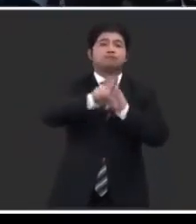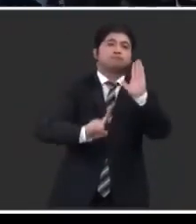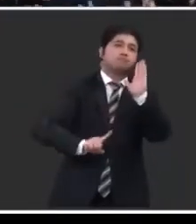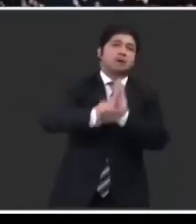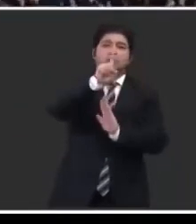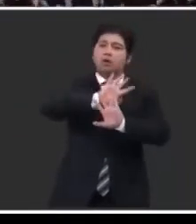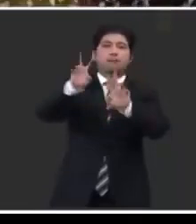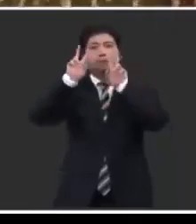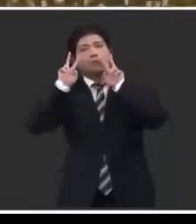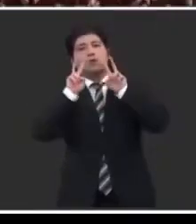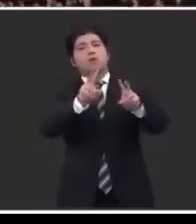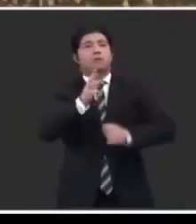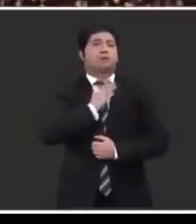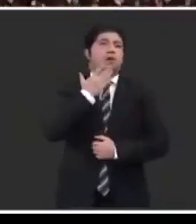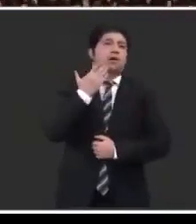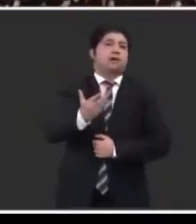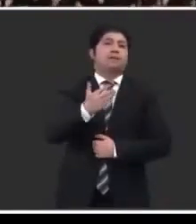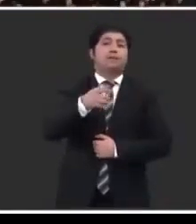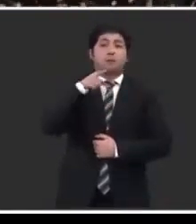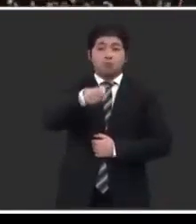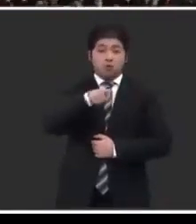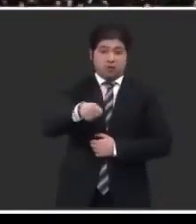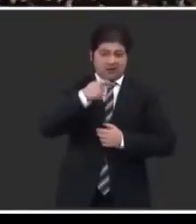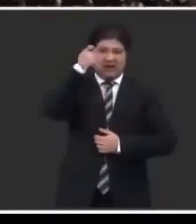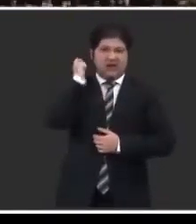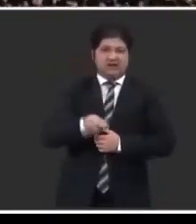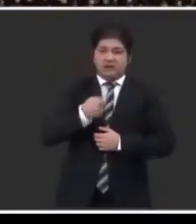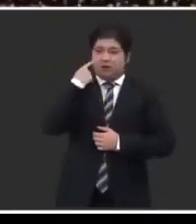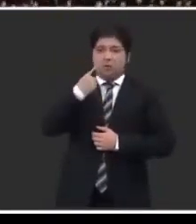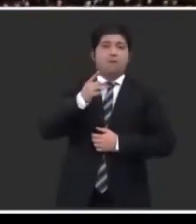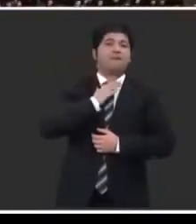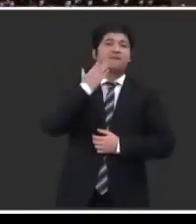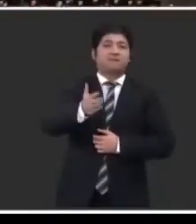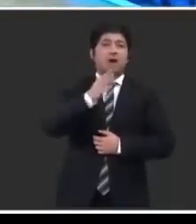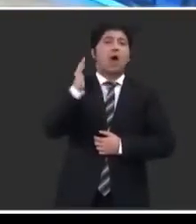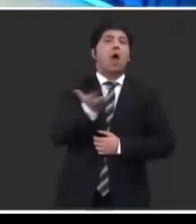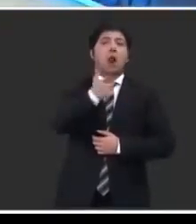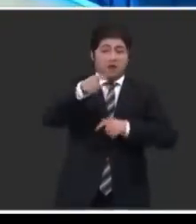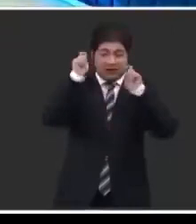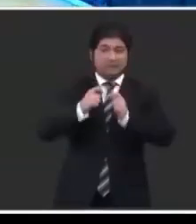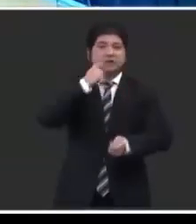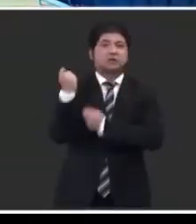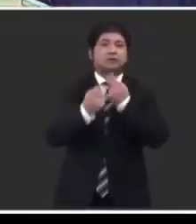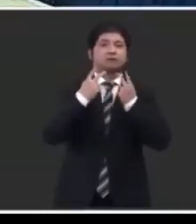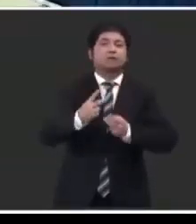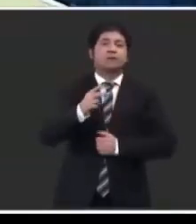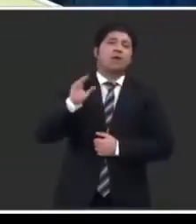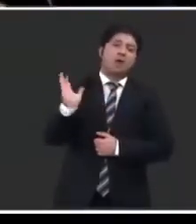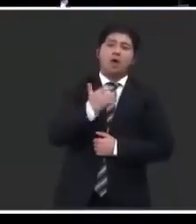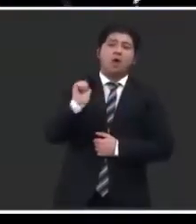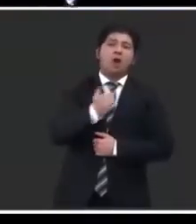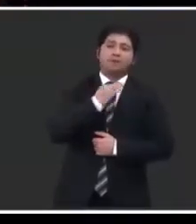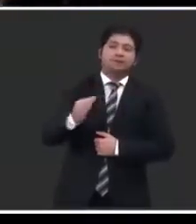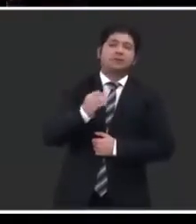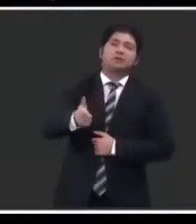görülmektedir bu açı hakikate rağmen hala yapılan işi önemsizleştirmeye